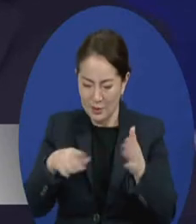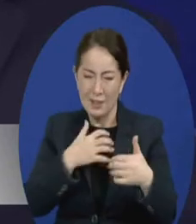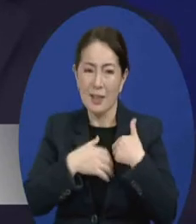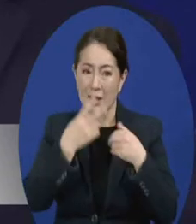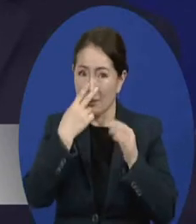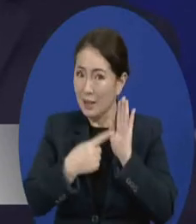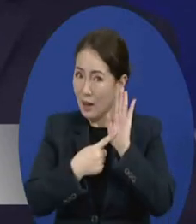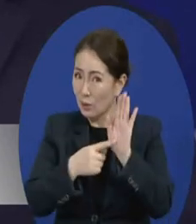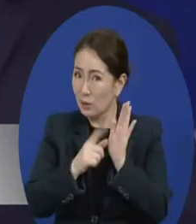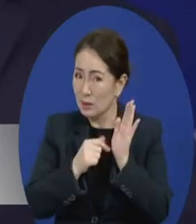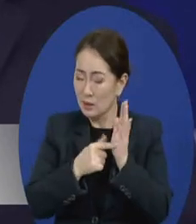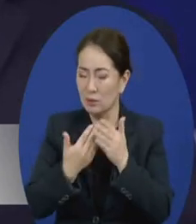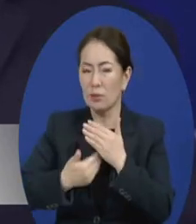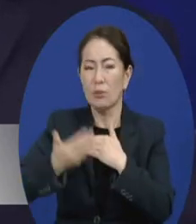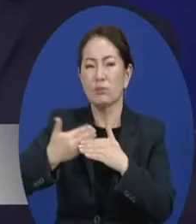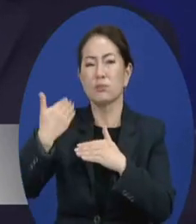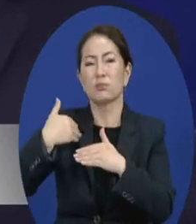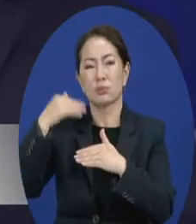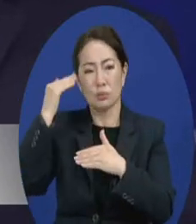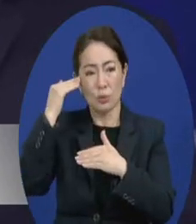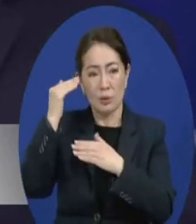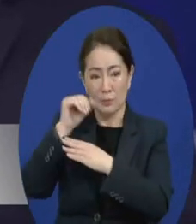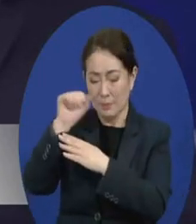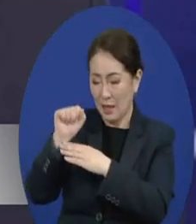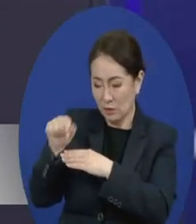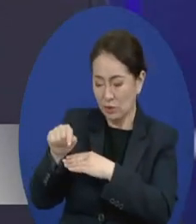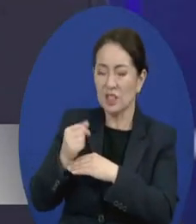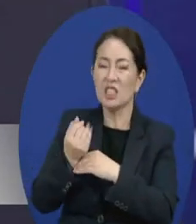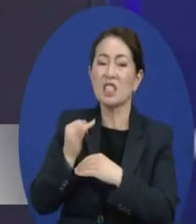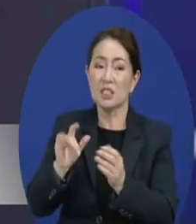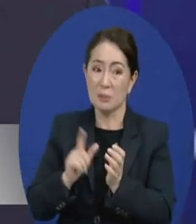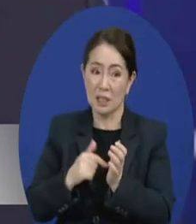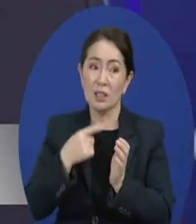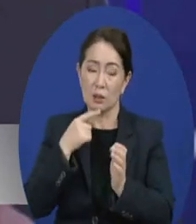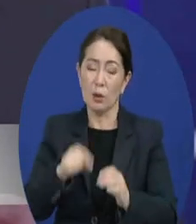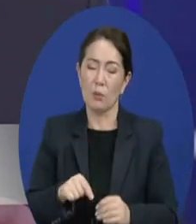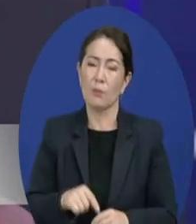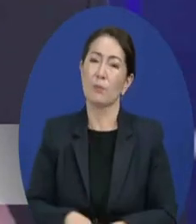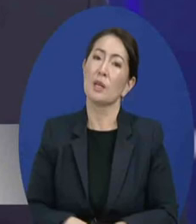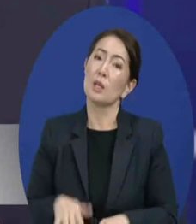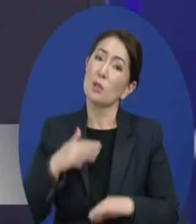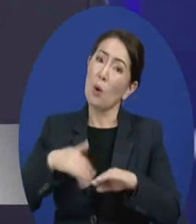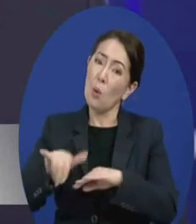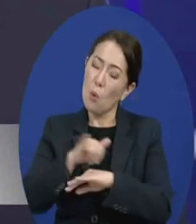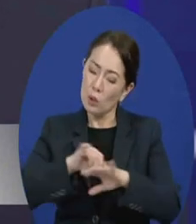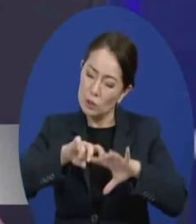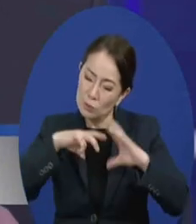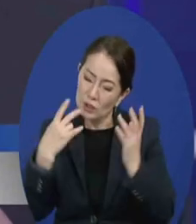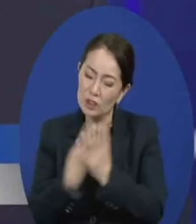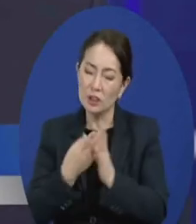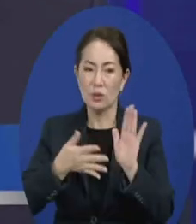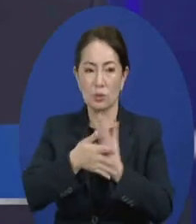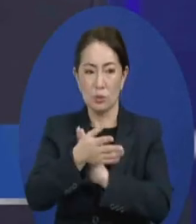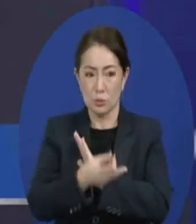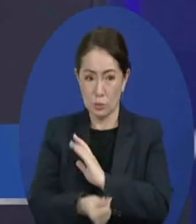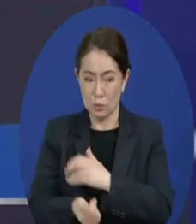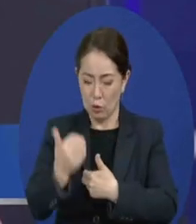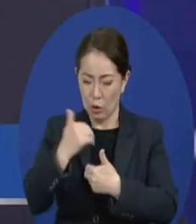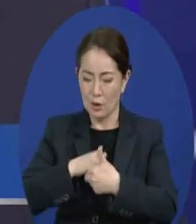хэрэгтэй. Бидний өмнө тулгамдсан байгаа асуудал ч гэсэн энгийг биднээс шаардаж байгаа. Зарим одоо улсын нэгдсэн төсөвт төвлөрдөг